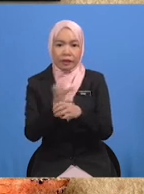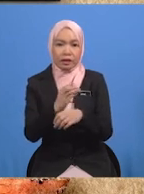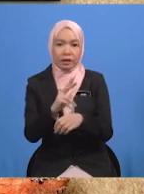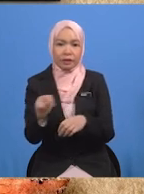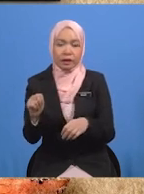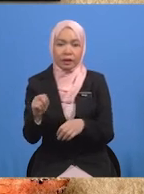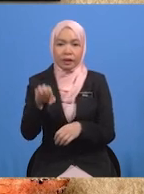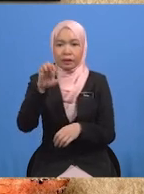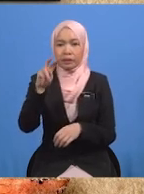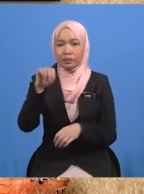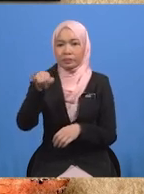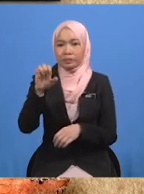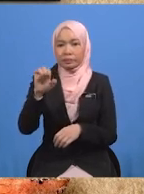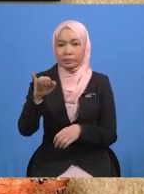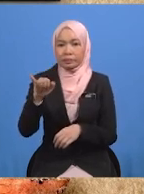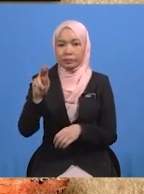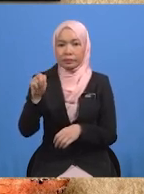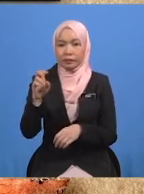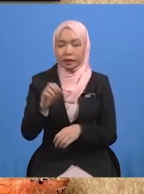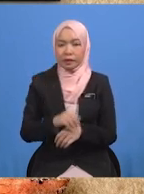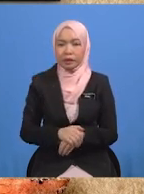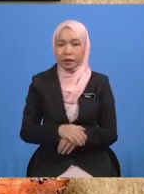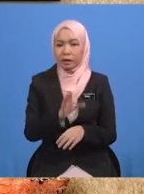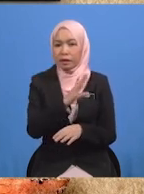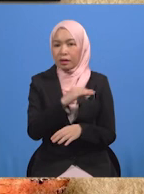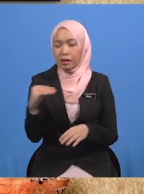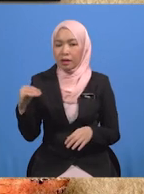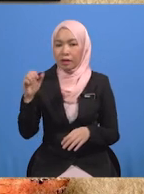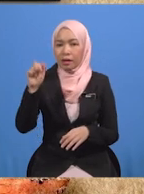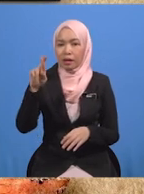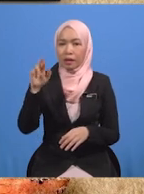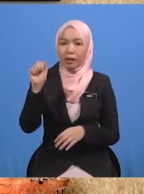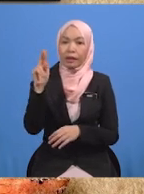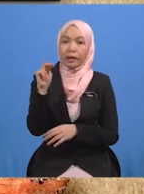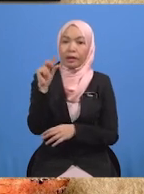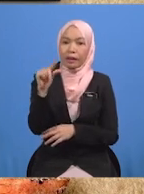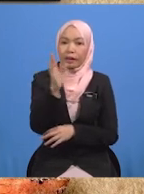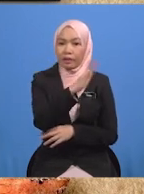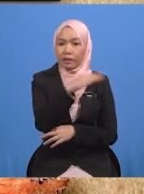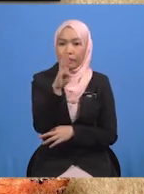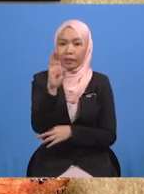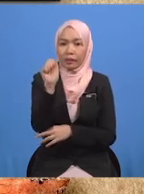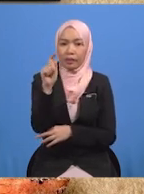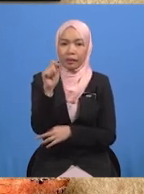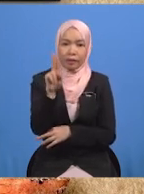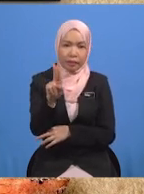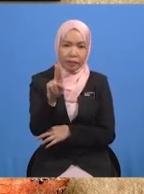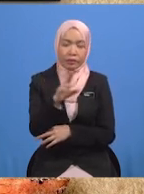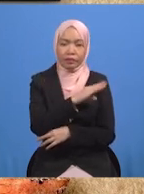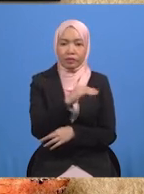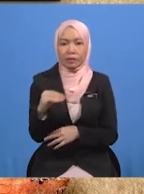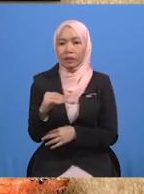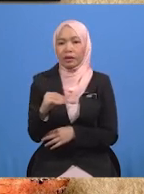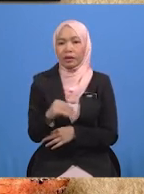wap, perlombongan arang batu serta kemudahan dalam sistem perhubungan. Hal ini